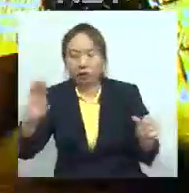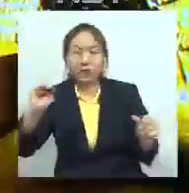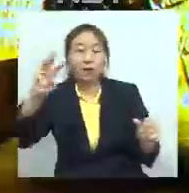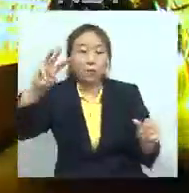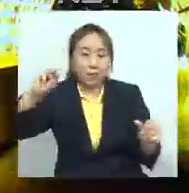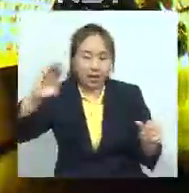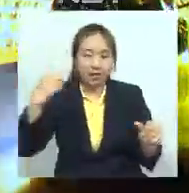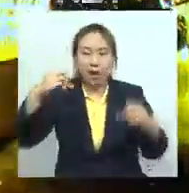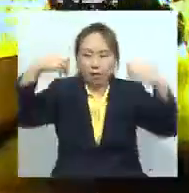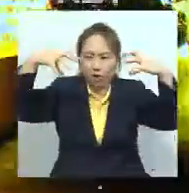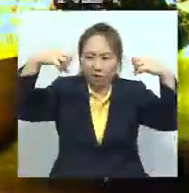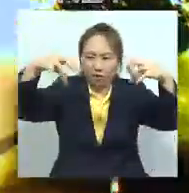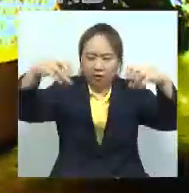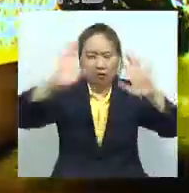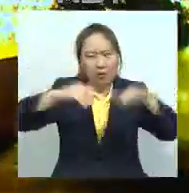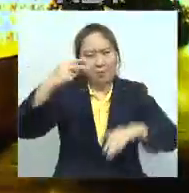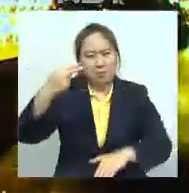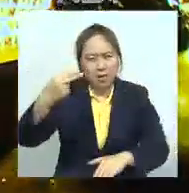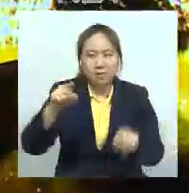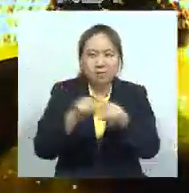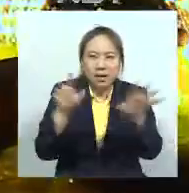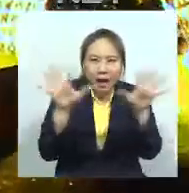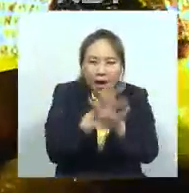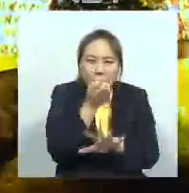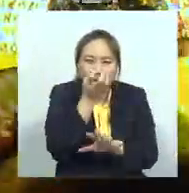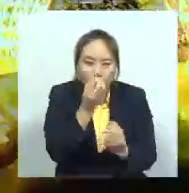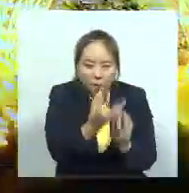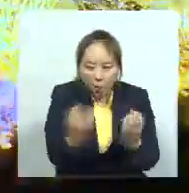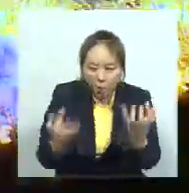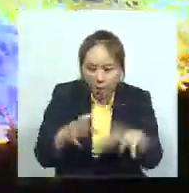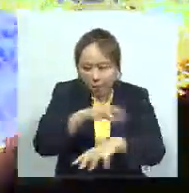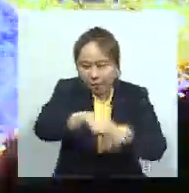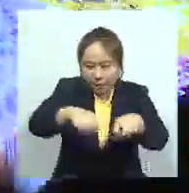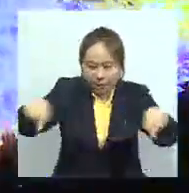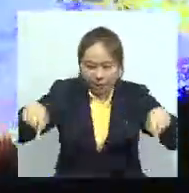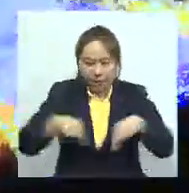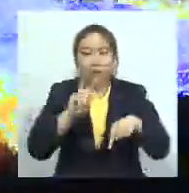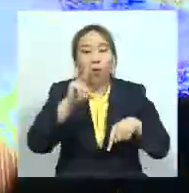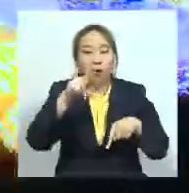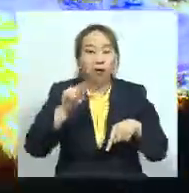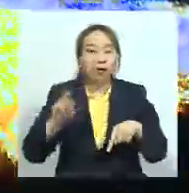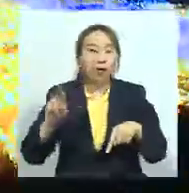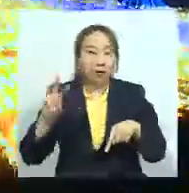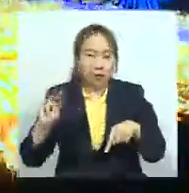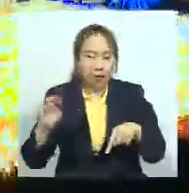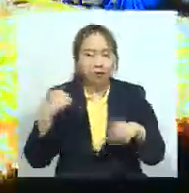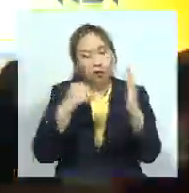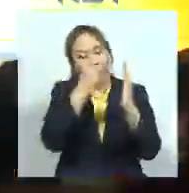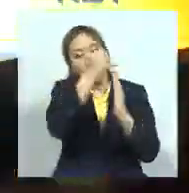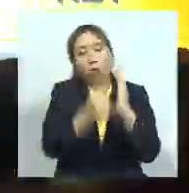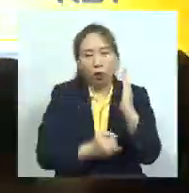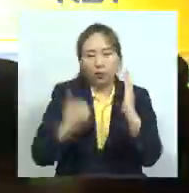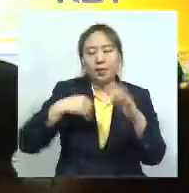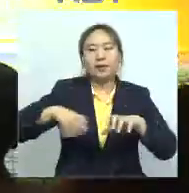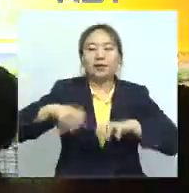ไฟ LED นับหมื่นดวงในรูปแบบสวนดอกไม้บนเนื้อที่กว่า 2,000 ตารางเมตรนะครับขณะที่ส่วนภูมิภาคเองก็จะมีการจัดงานมห